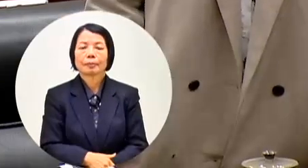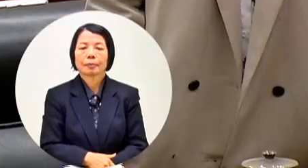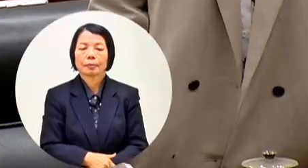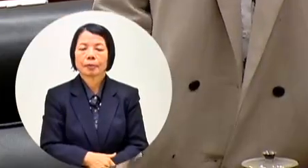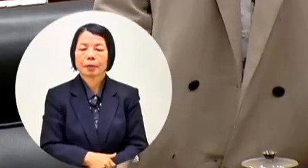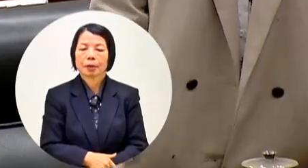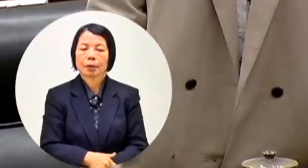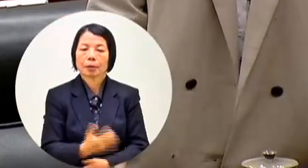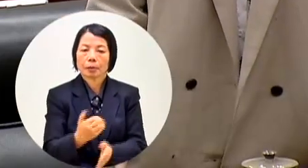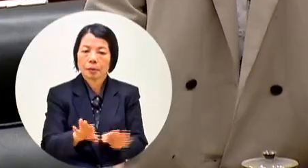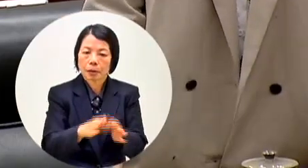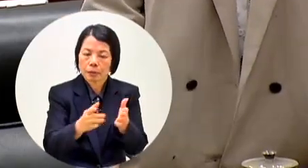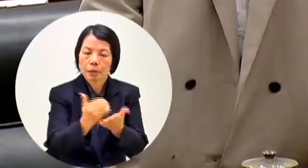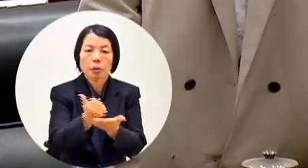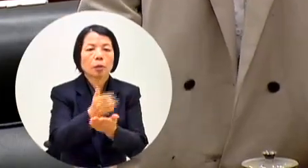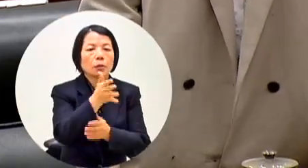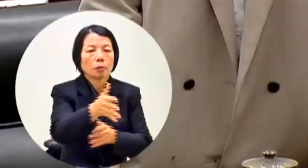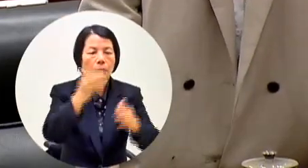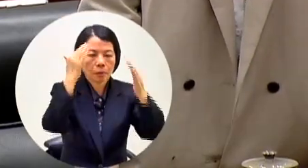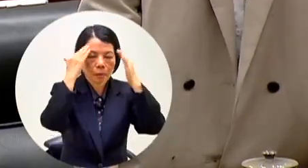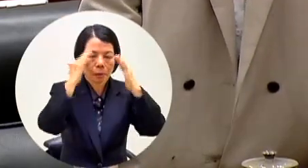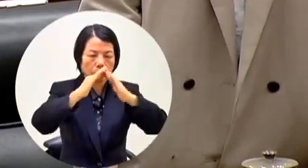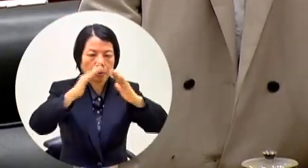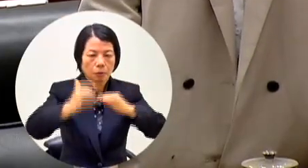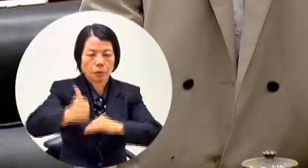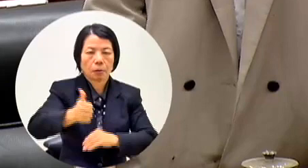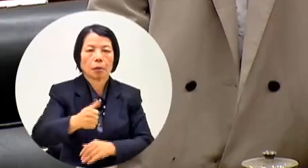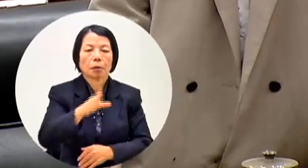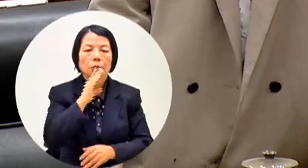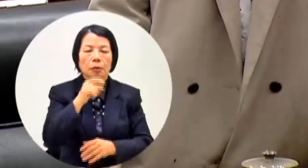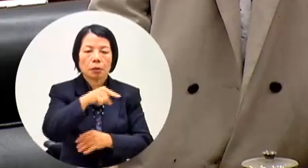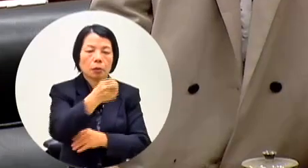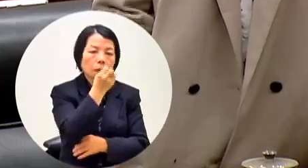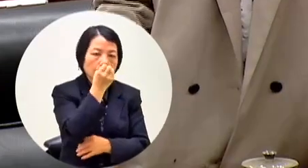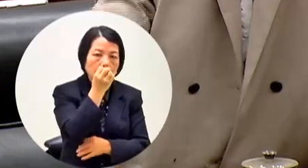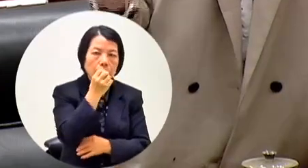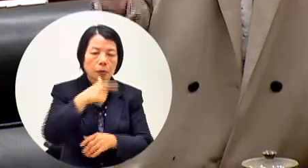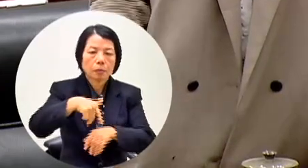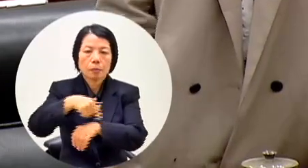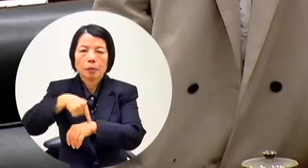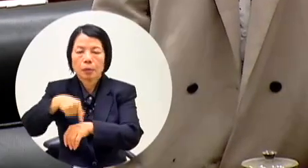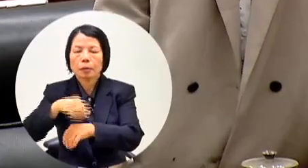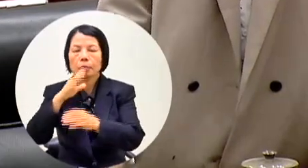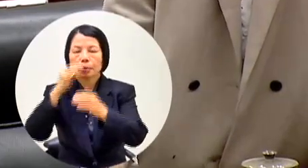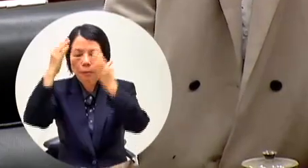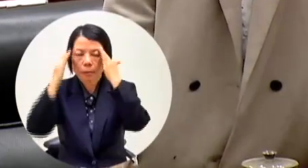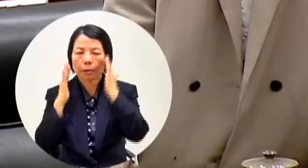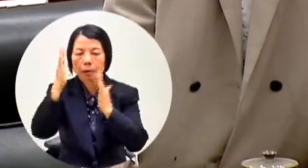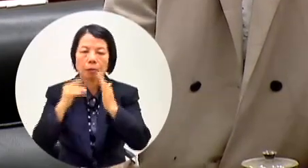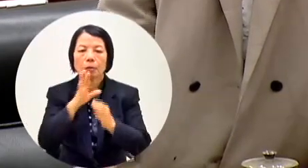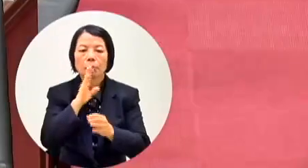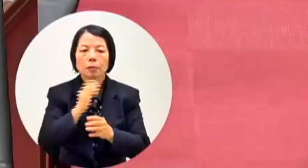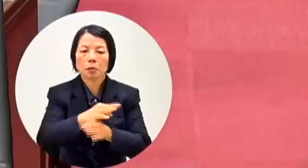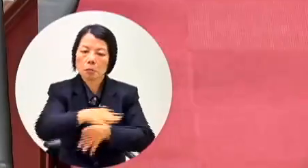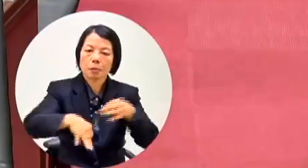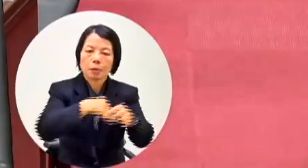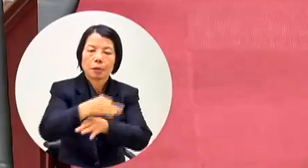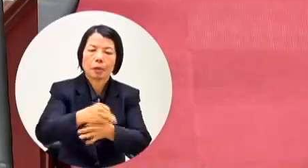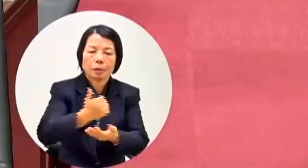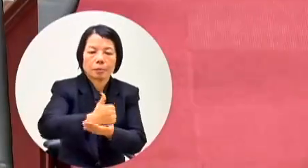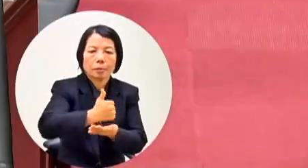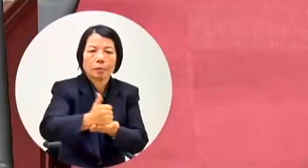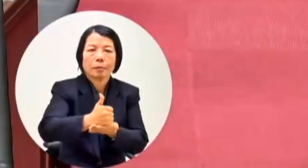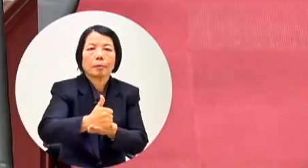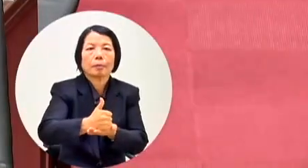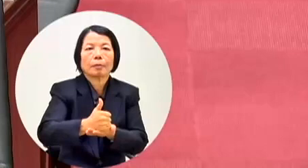要再请教一下市长说，这次出访新马和中国你说是经贸之旅嘛，那请问带了将近30人花了多少